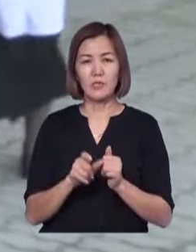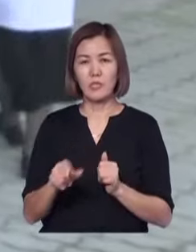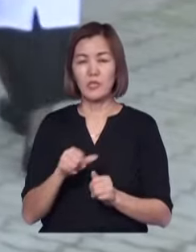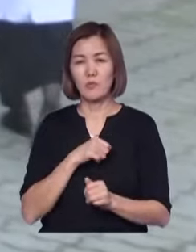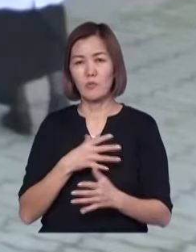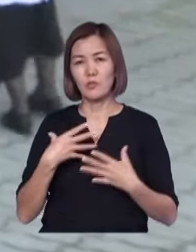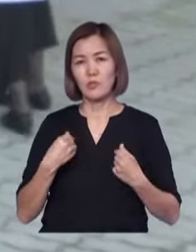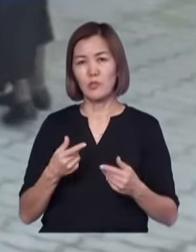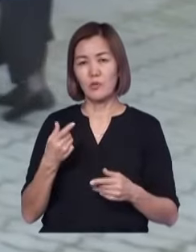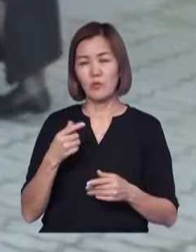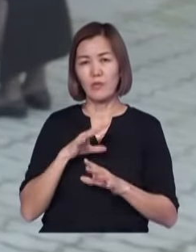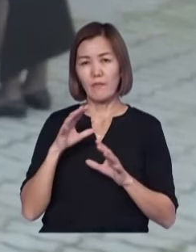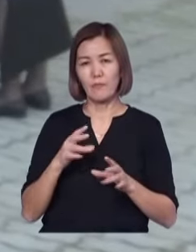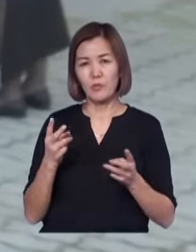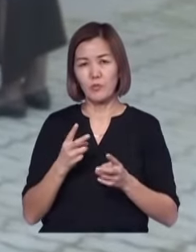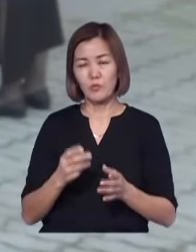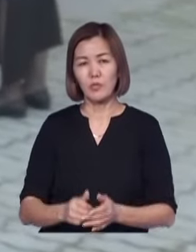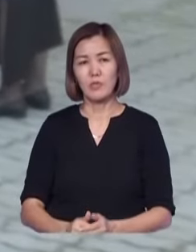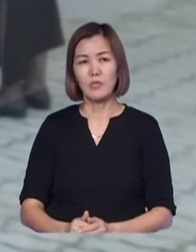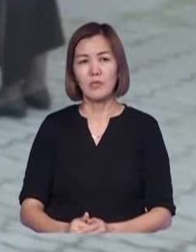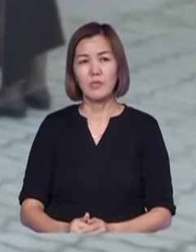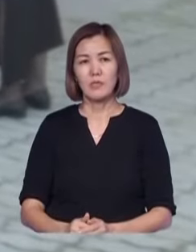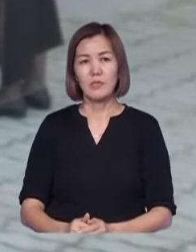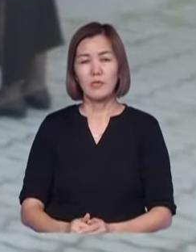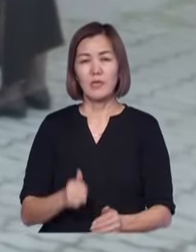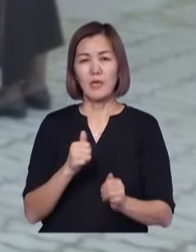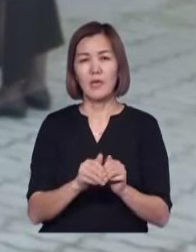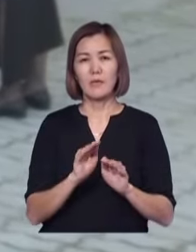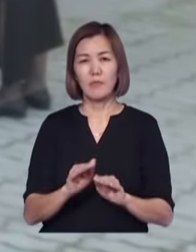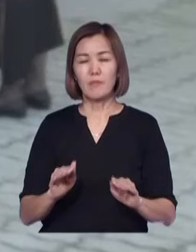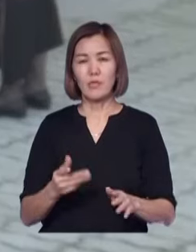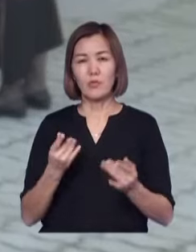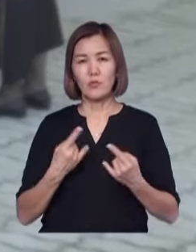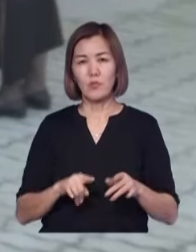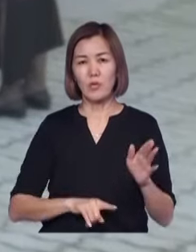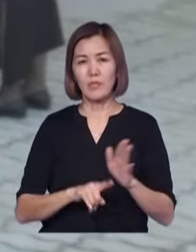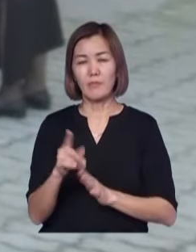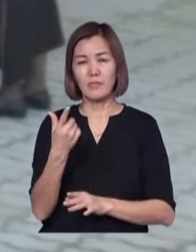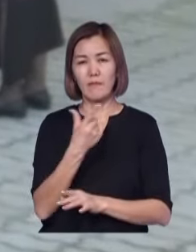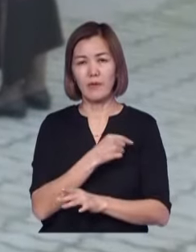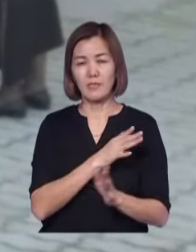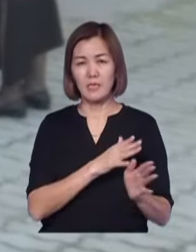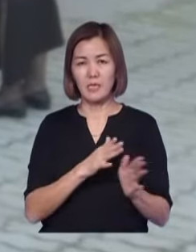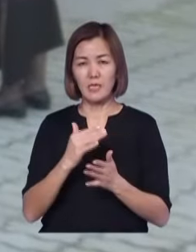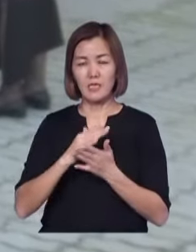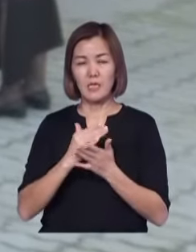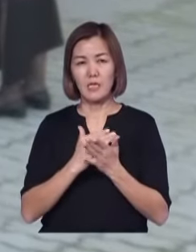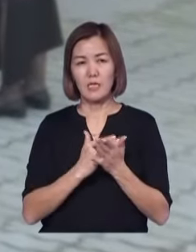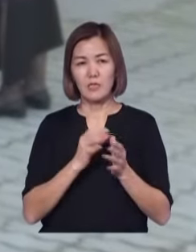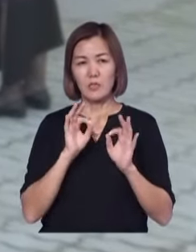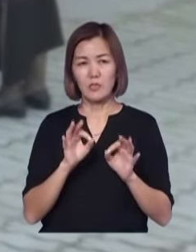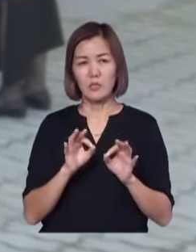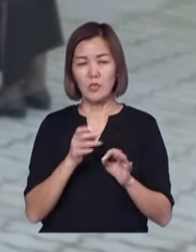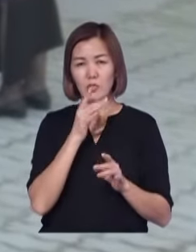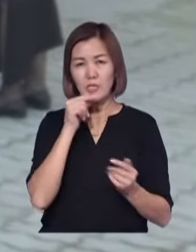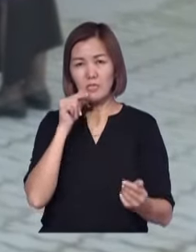ақпараттандырғым келеді, соған шақырғым келеді. Әрбір баланың өзінің туылғанынан бастап алған вакцинасы өзінің уақытына,